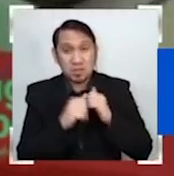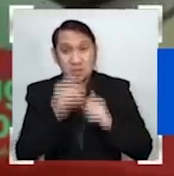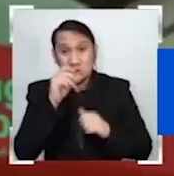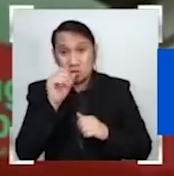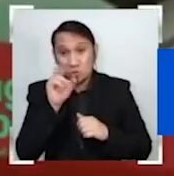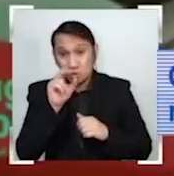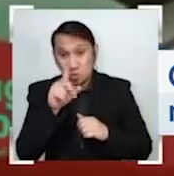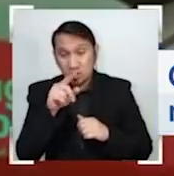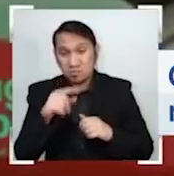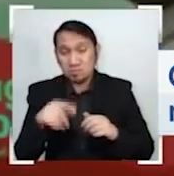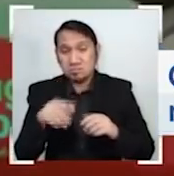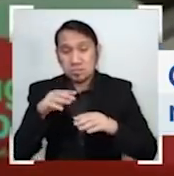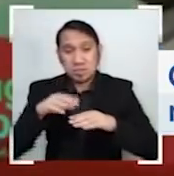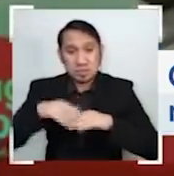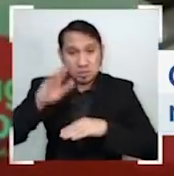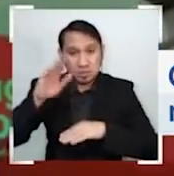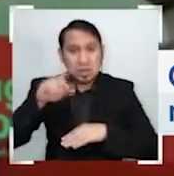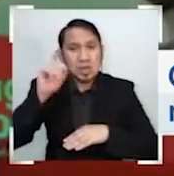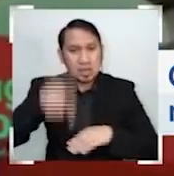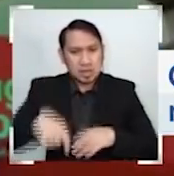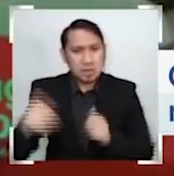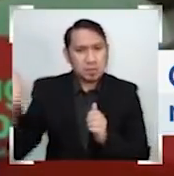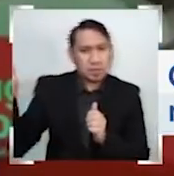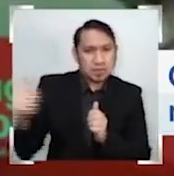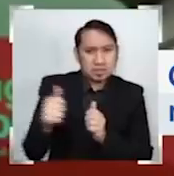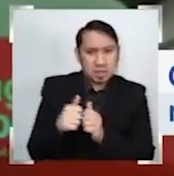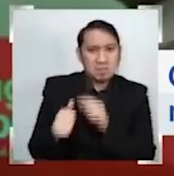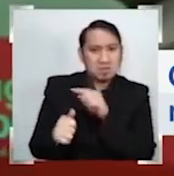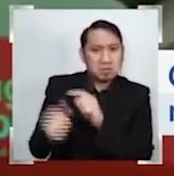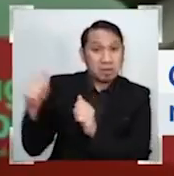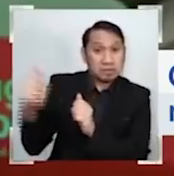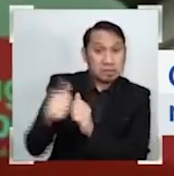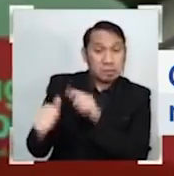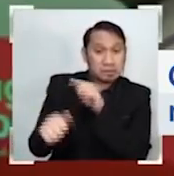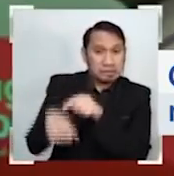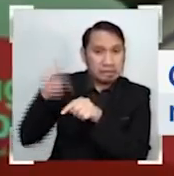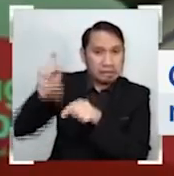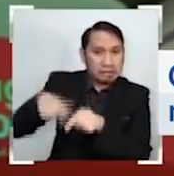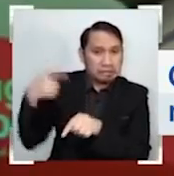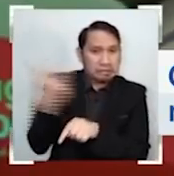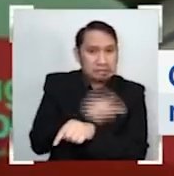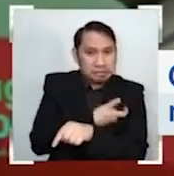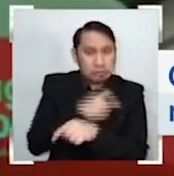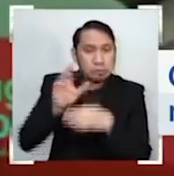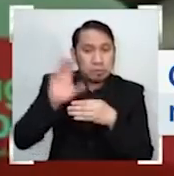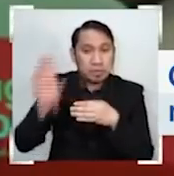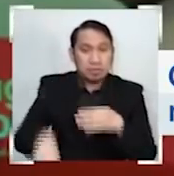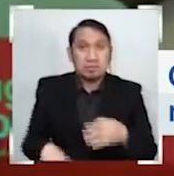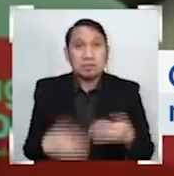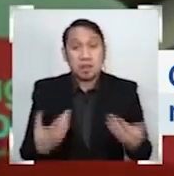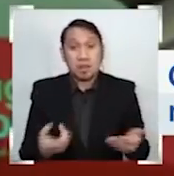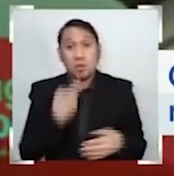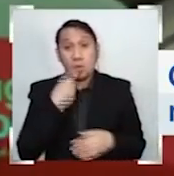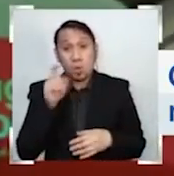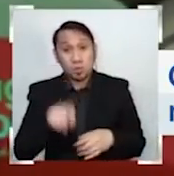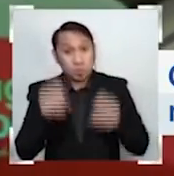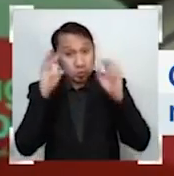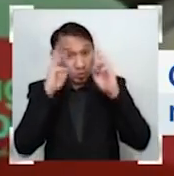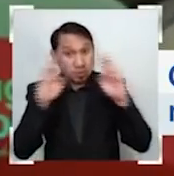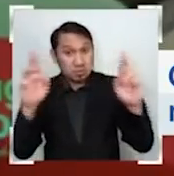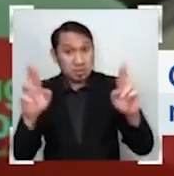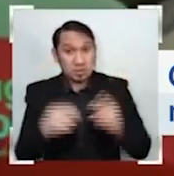fully vaccinated guardian or parents. The executive order of the mayor refers to